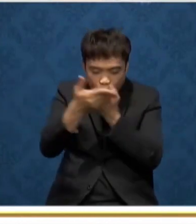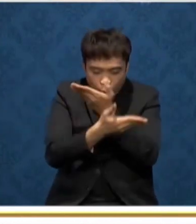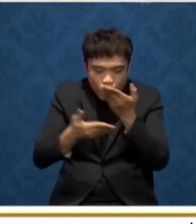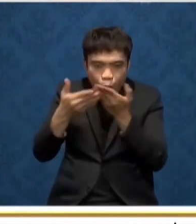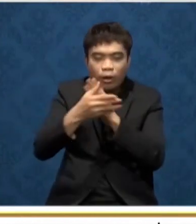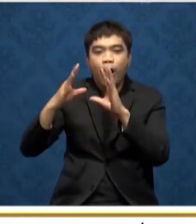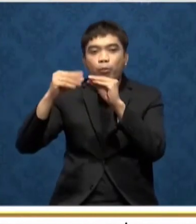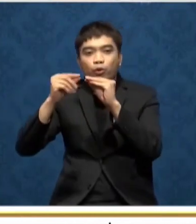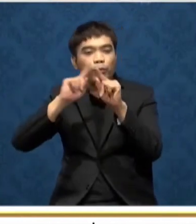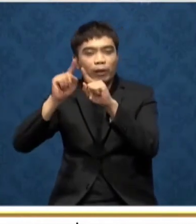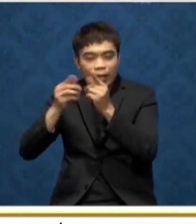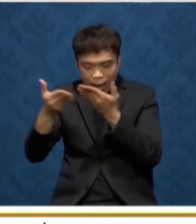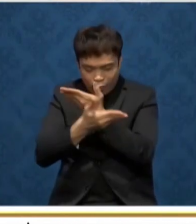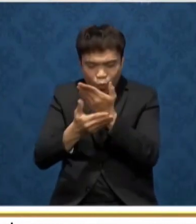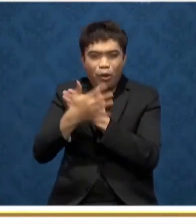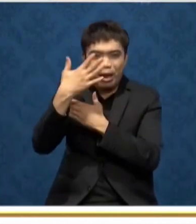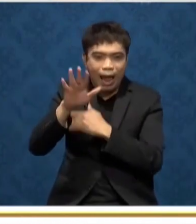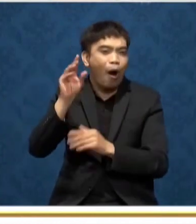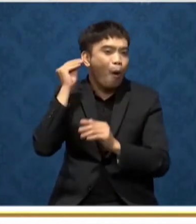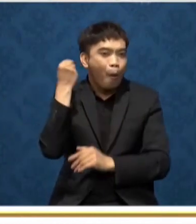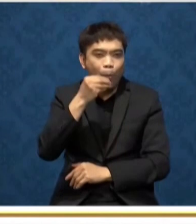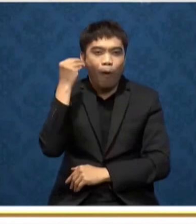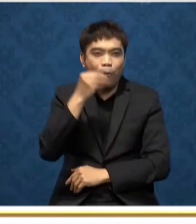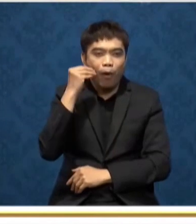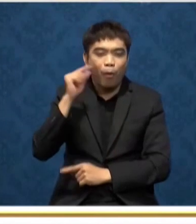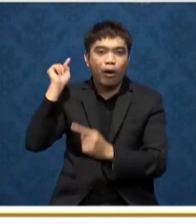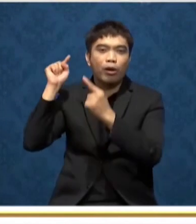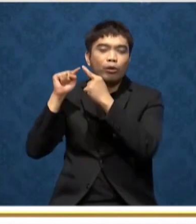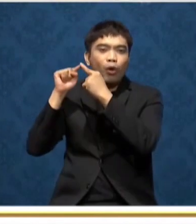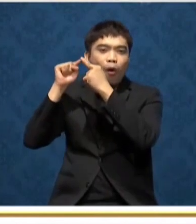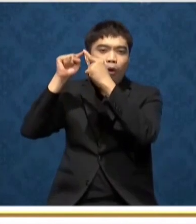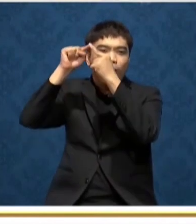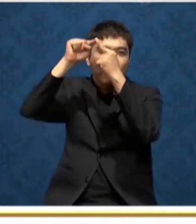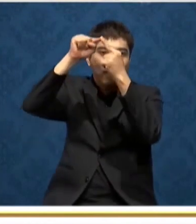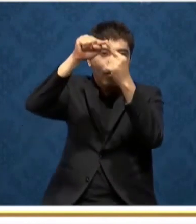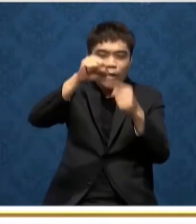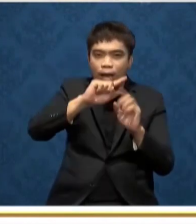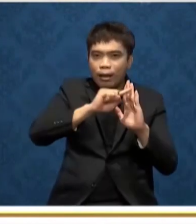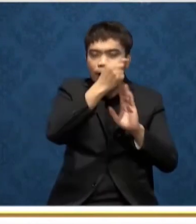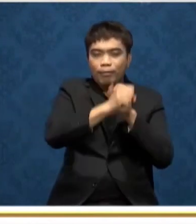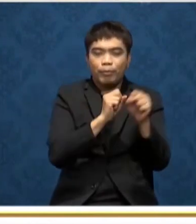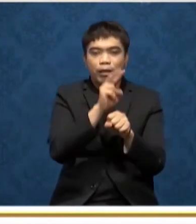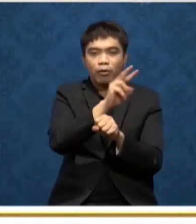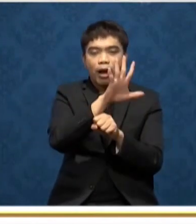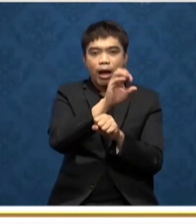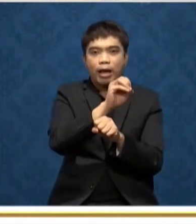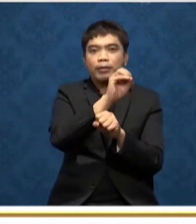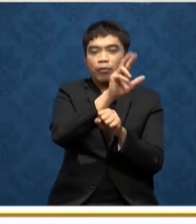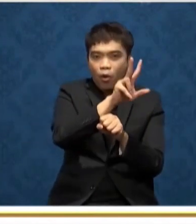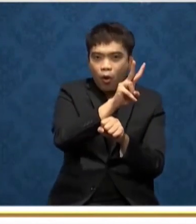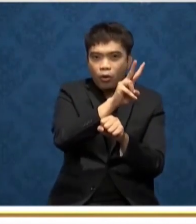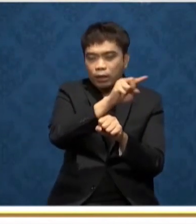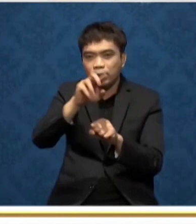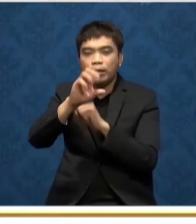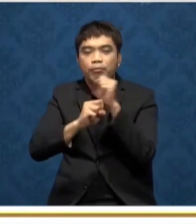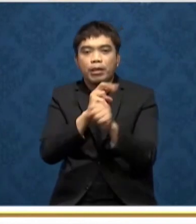ขีถึปี 2,153 ร